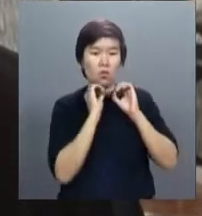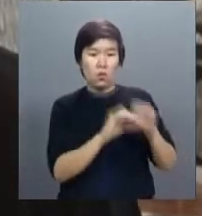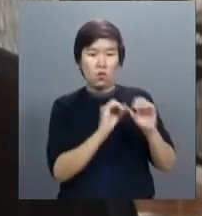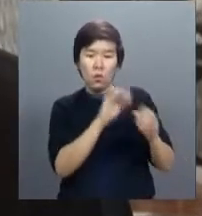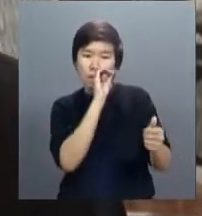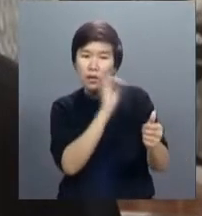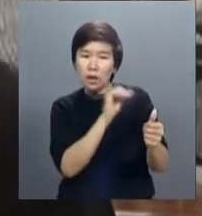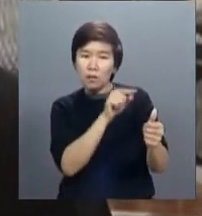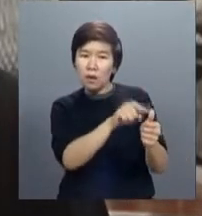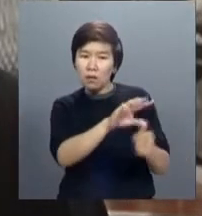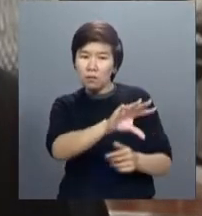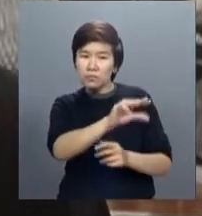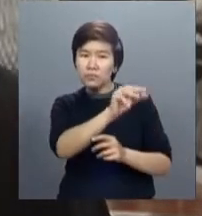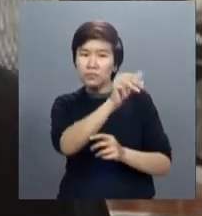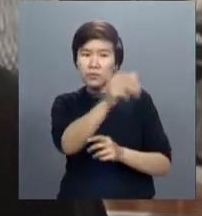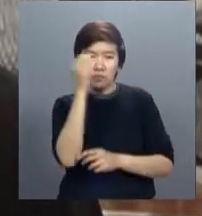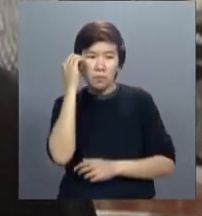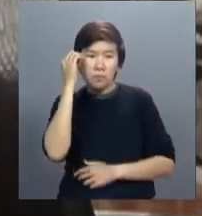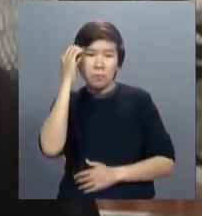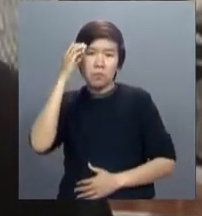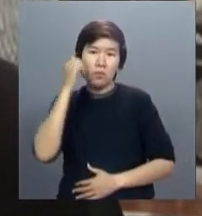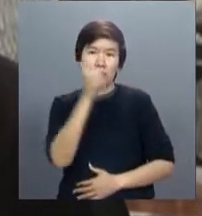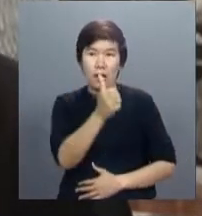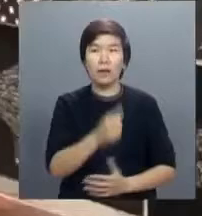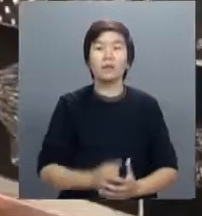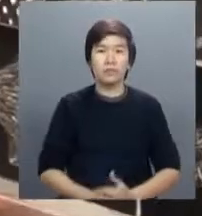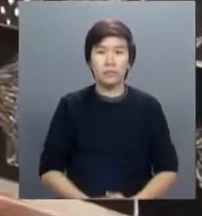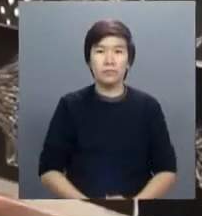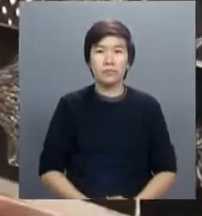นำและเป็นคน peer review peer review คือคนคอนเฟิร์ม